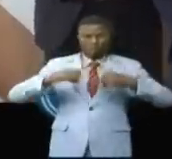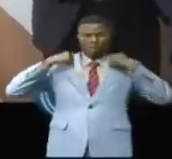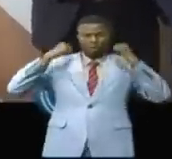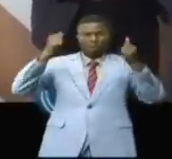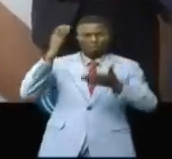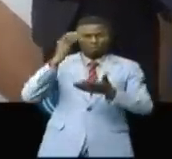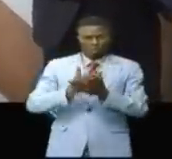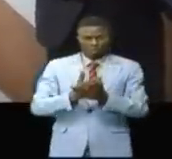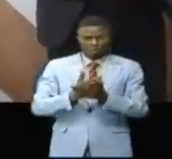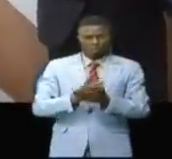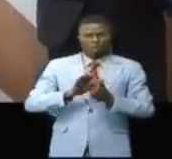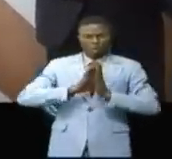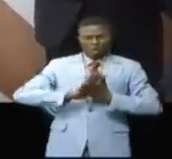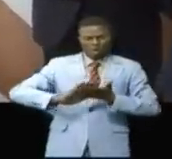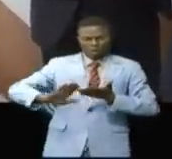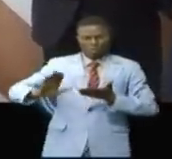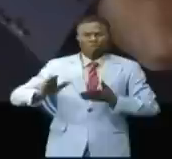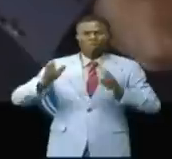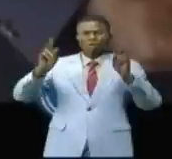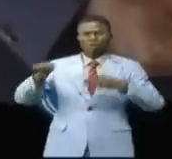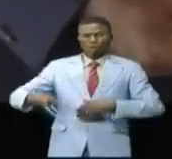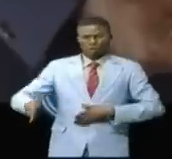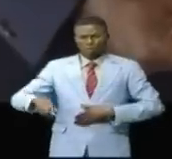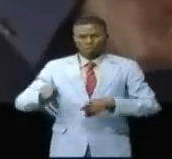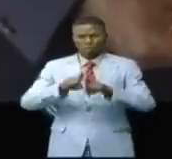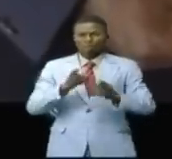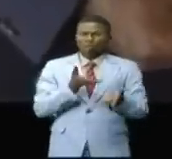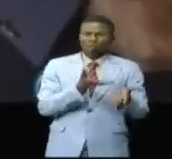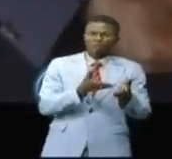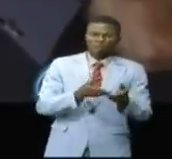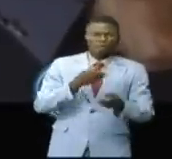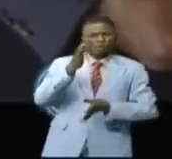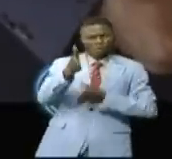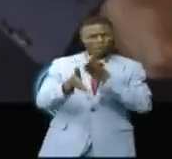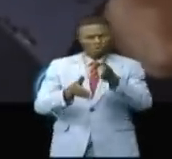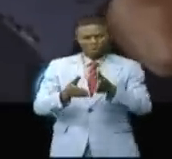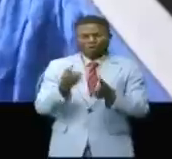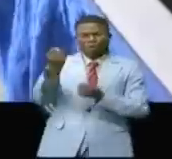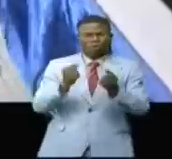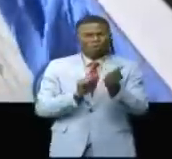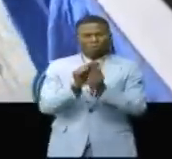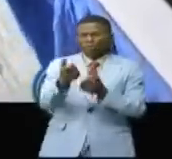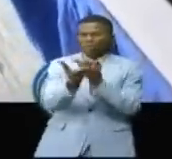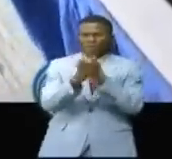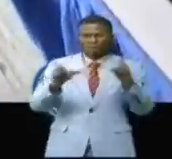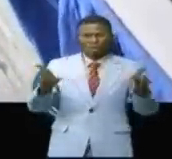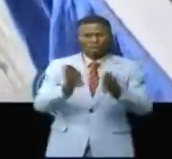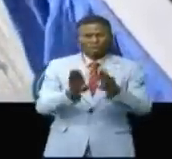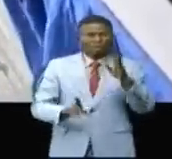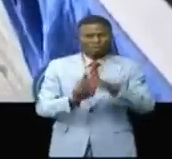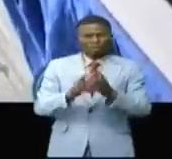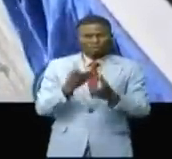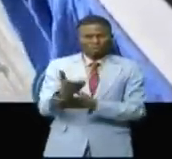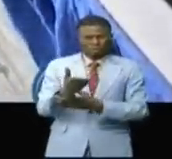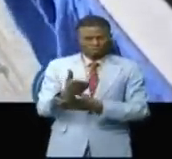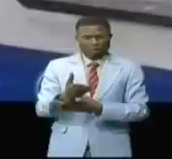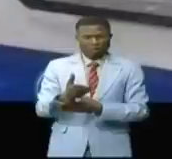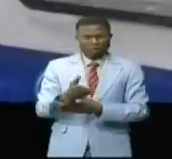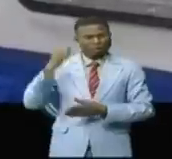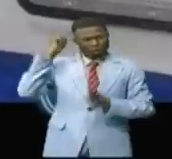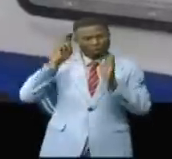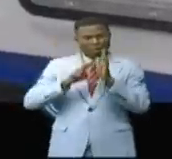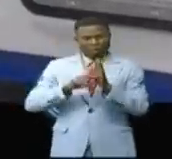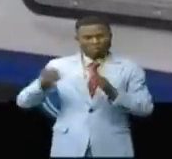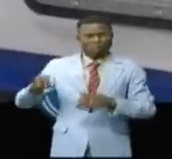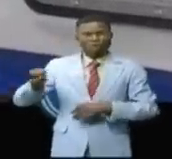maintenir la propriété de la province est aussi faciliter la circulation des véhicules une fois la nuit tombée estime les gouverneurs